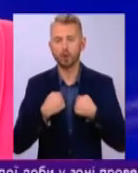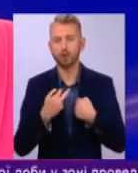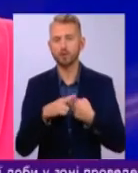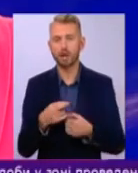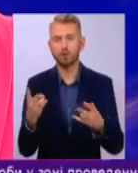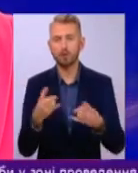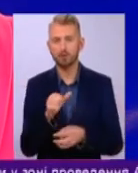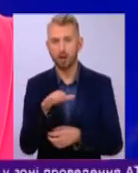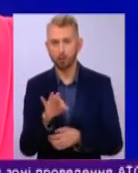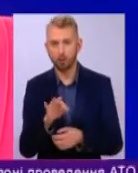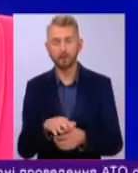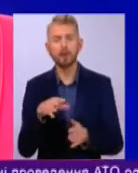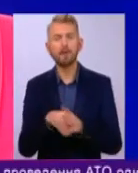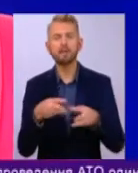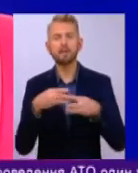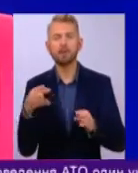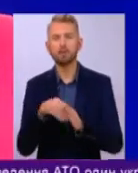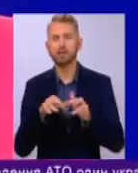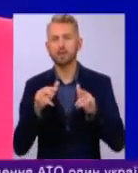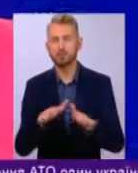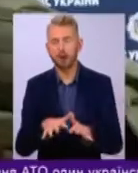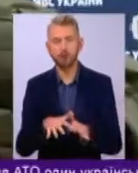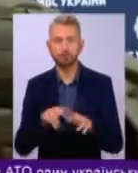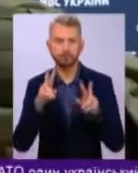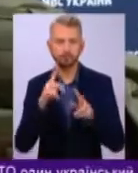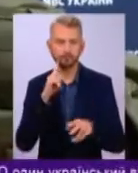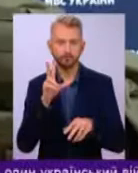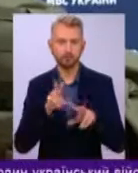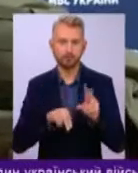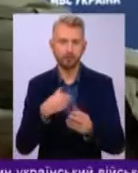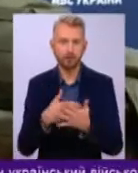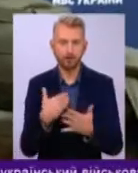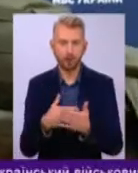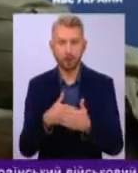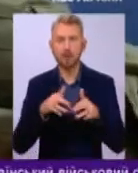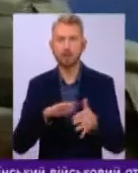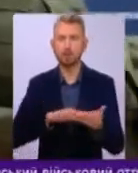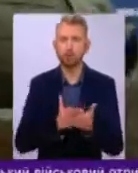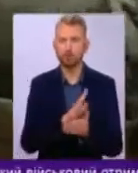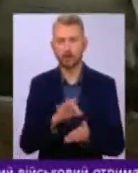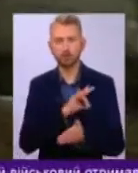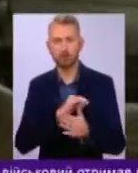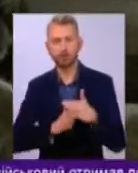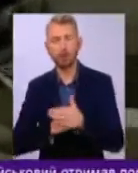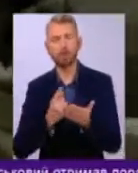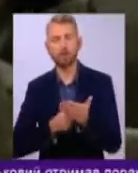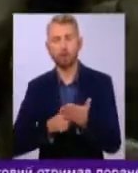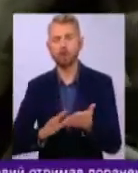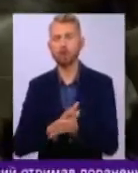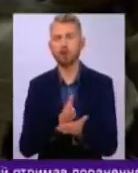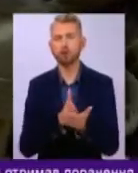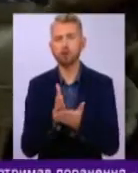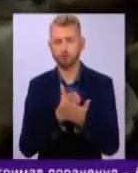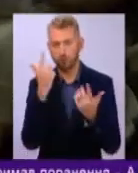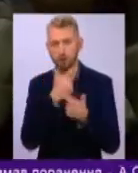АТО. У Міністерстві внутрішніх справ розцінюють дії НАБУ як політичні, а не юридично обґрунтовані. У прес-службі МВС